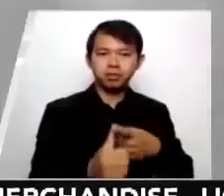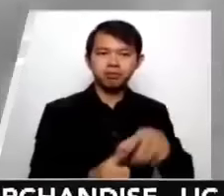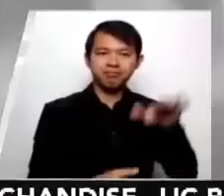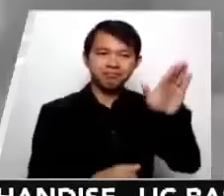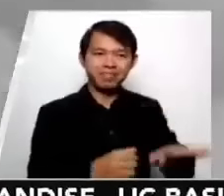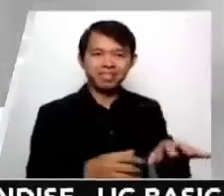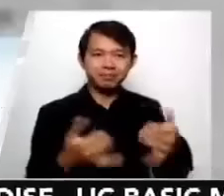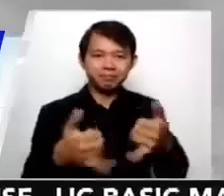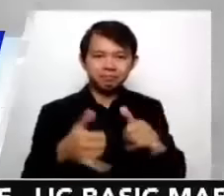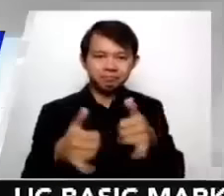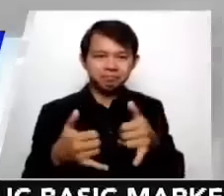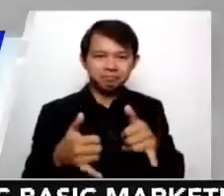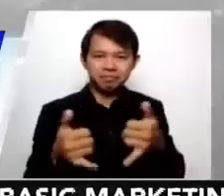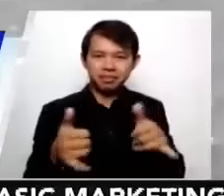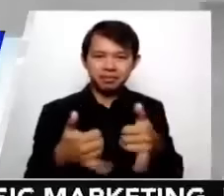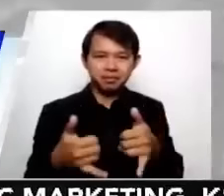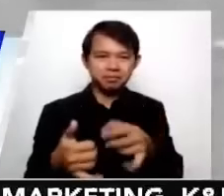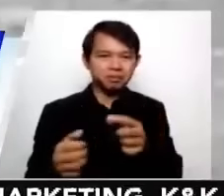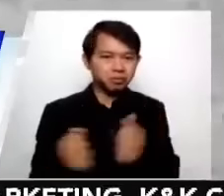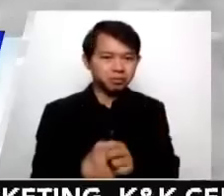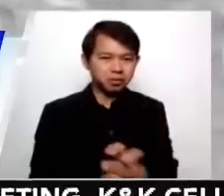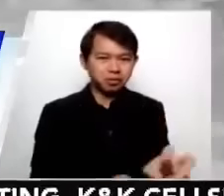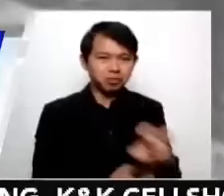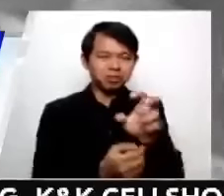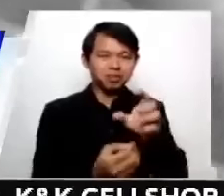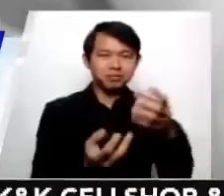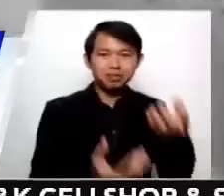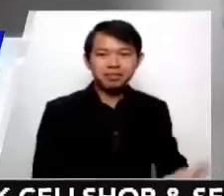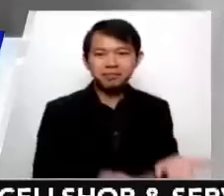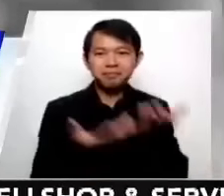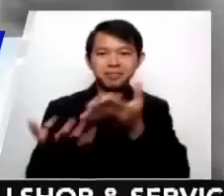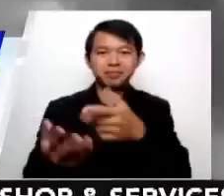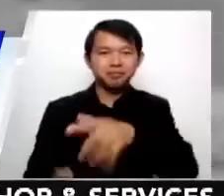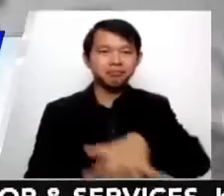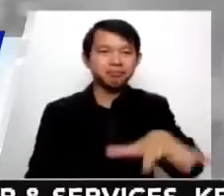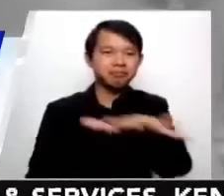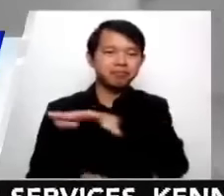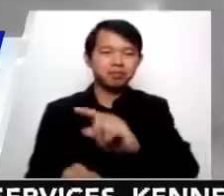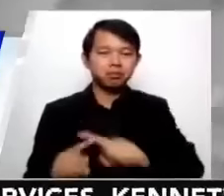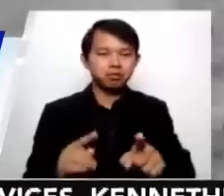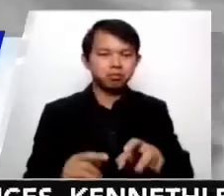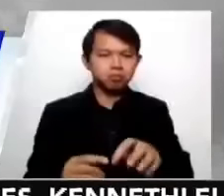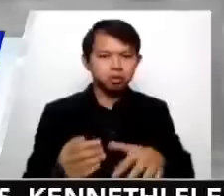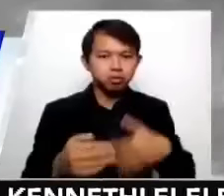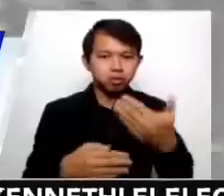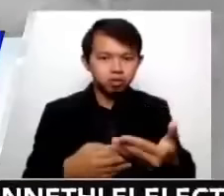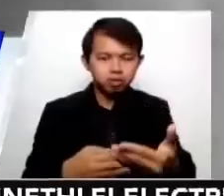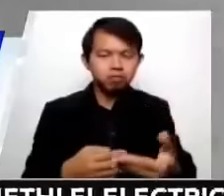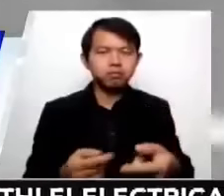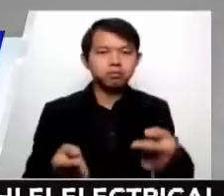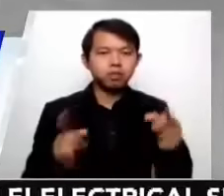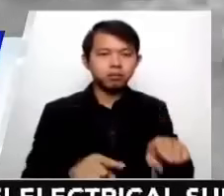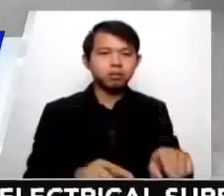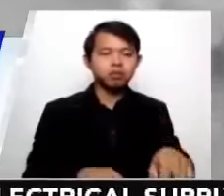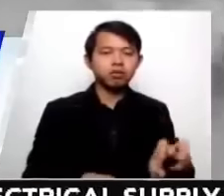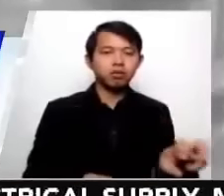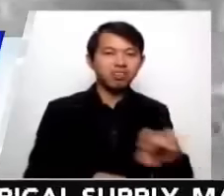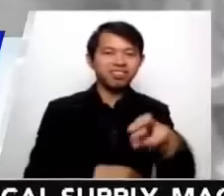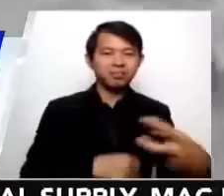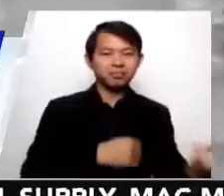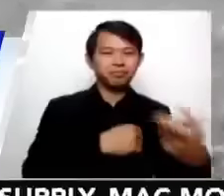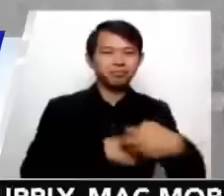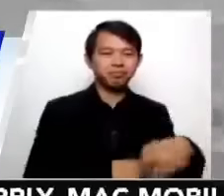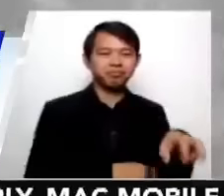pa. Inihagis pa niya ito sa mga nasa paligid. Maya-maya, tinuklaw ng ahas ang bata. Dinala ang bata